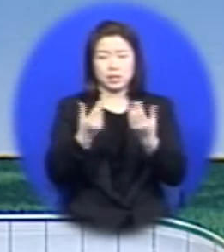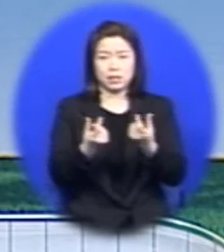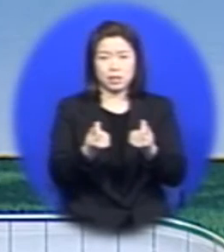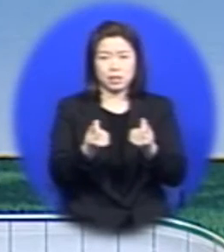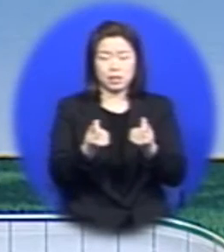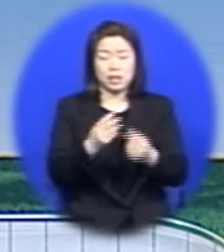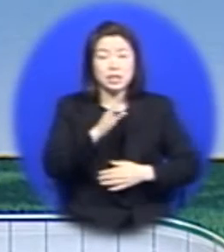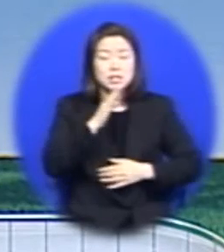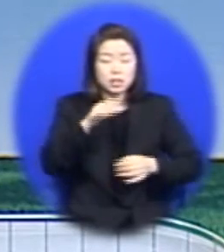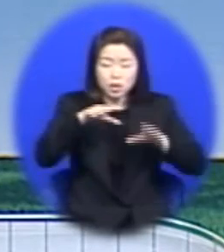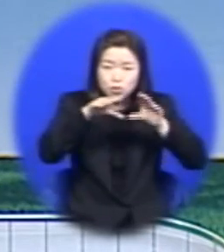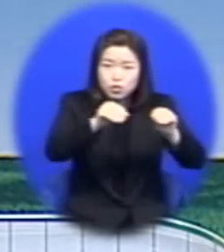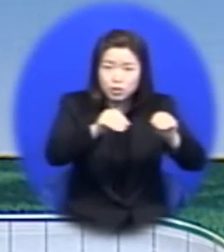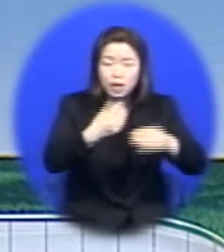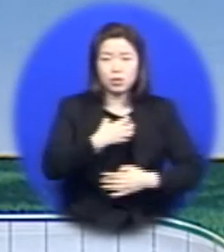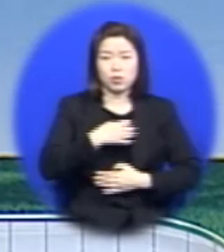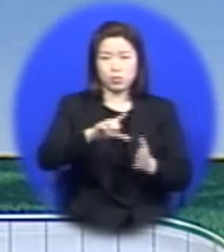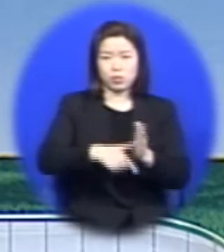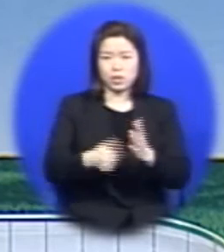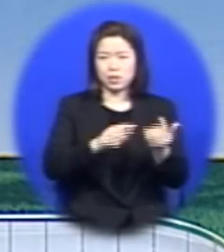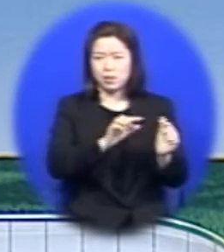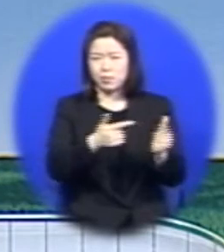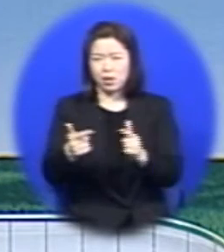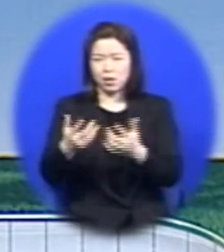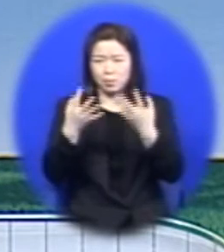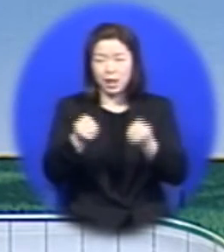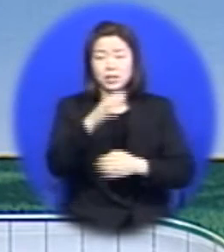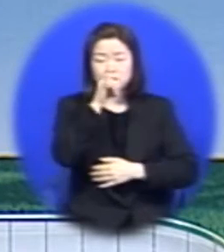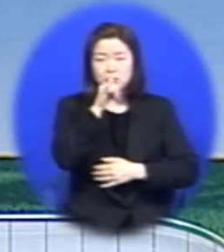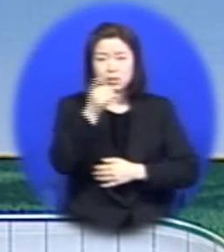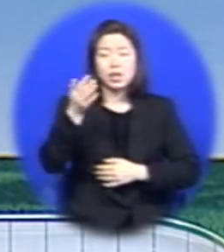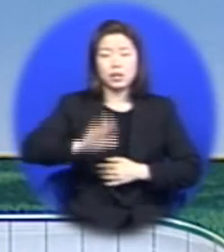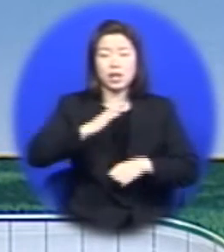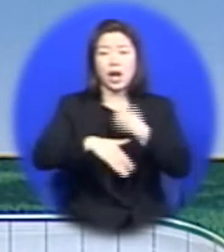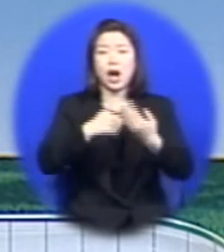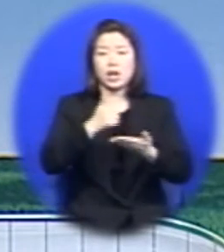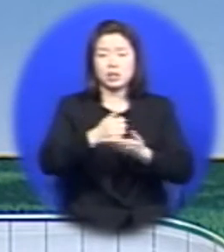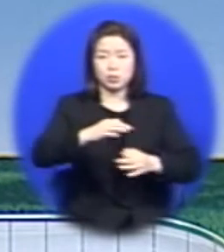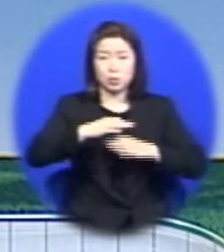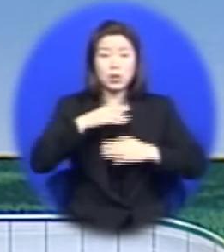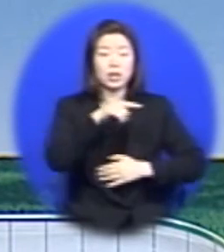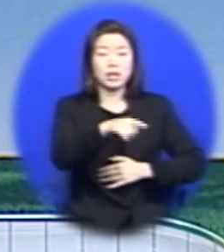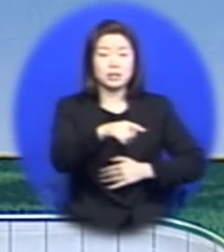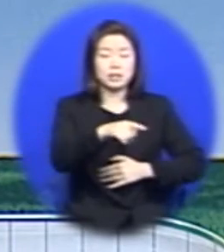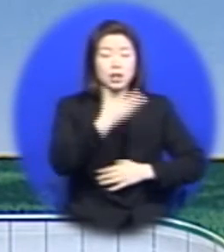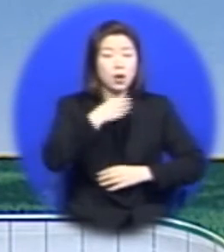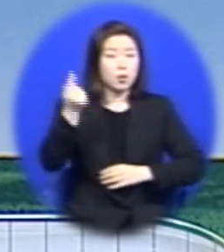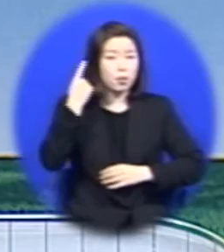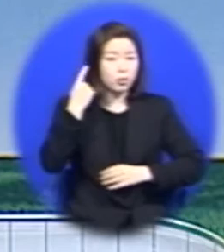위기가 여러 번 있었습니다. 그런데 하나님이 놀랍게 그 복음이 요원의